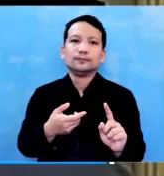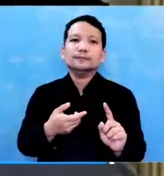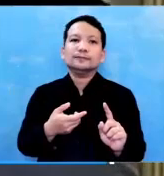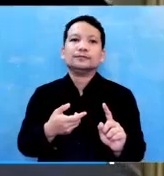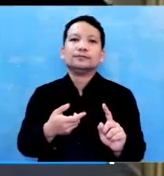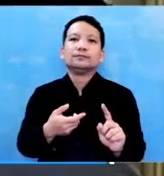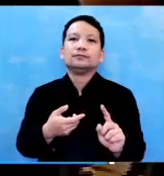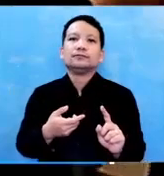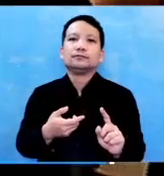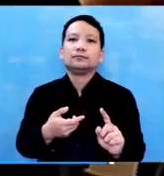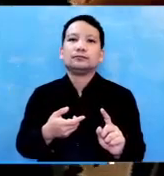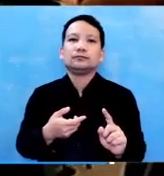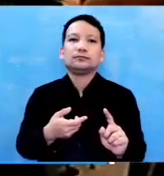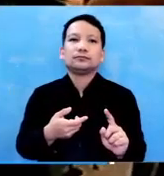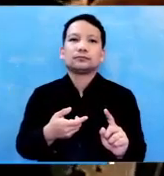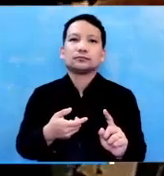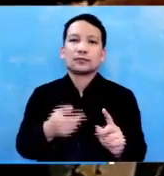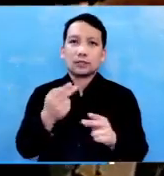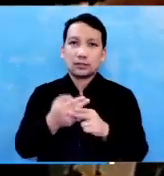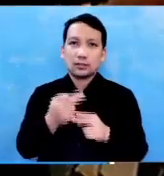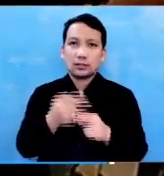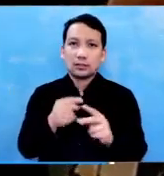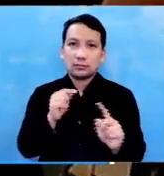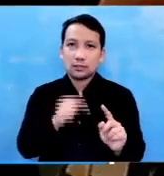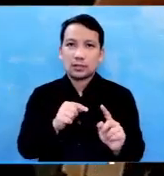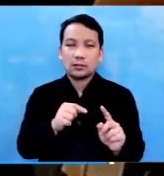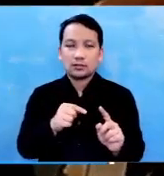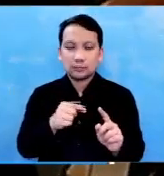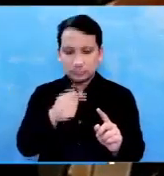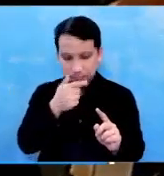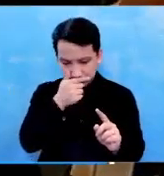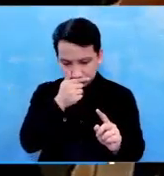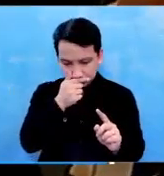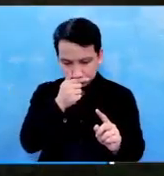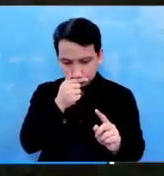ang pangalan niya ay